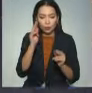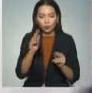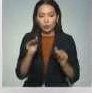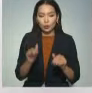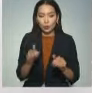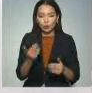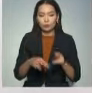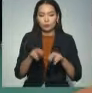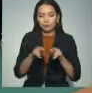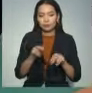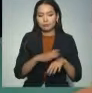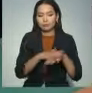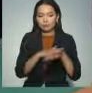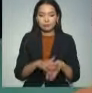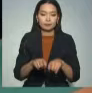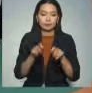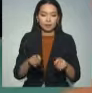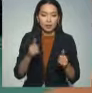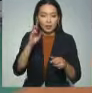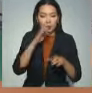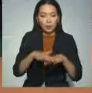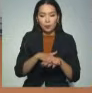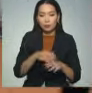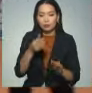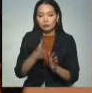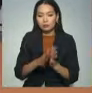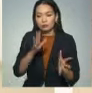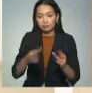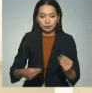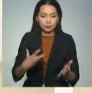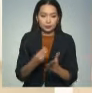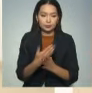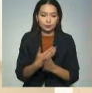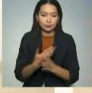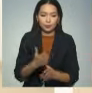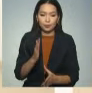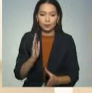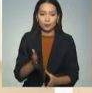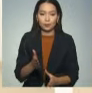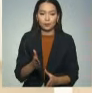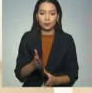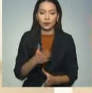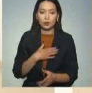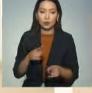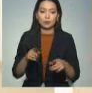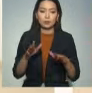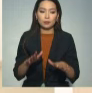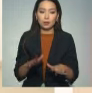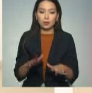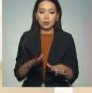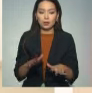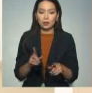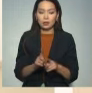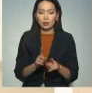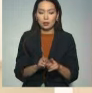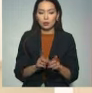ғимаратты салуға қаражат бөлді. Енді мемлекет оның шығындарын өтейтін болады. Бізде 32 мың студентіміз